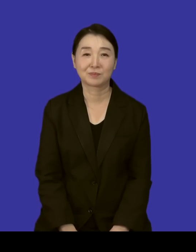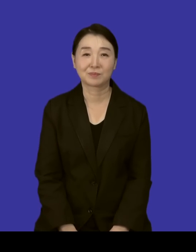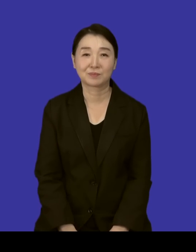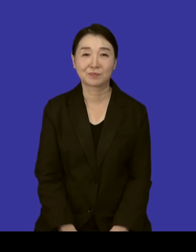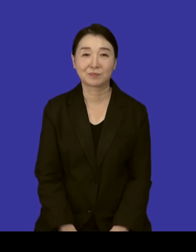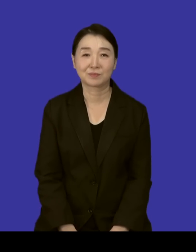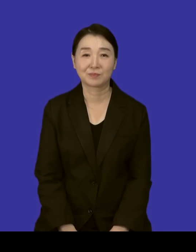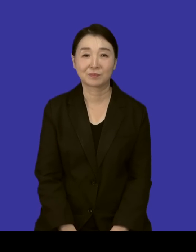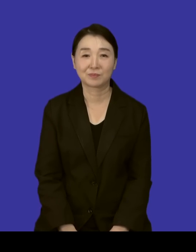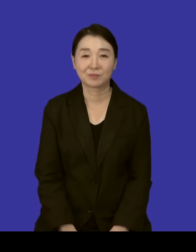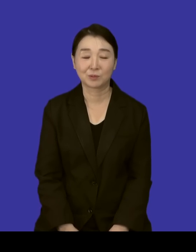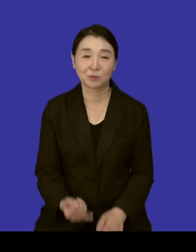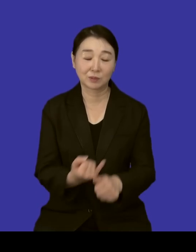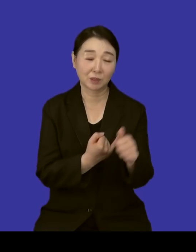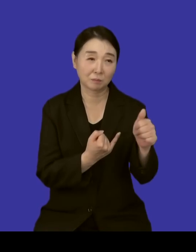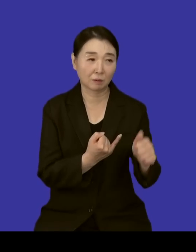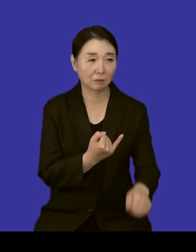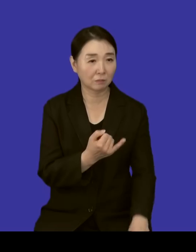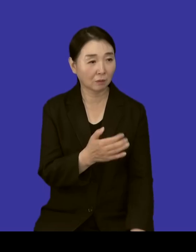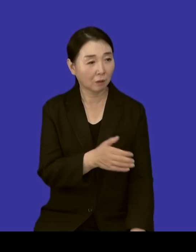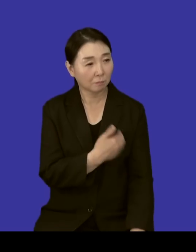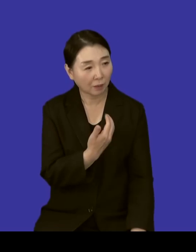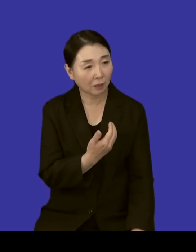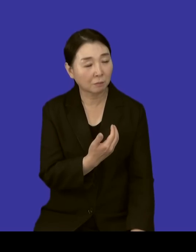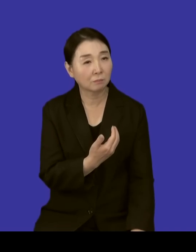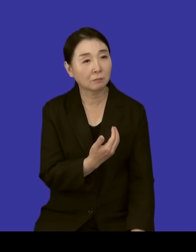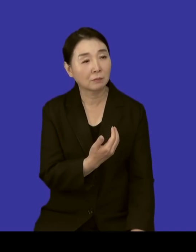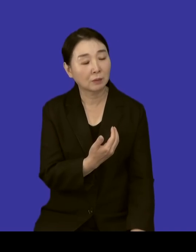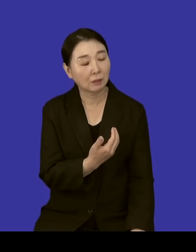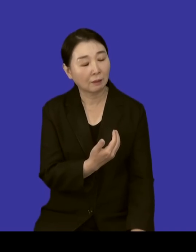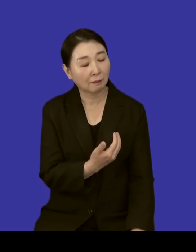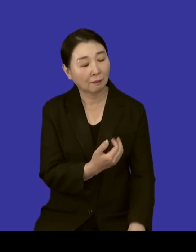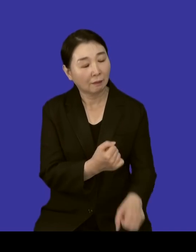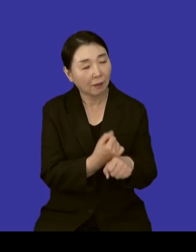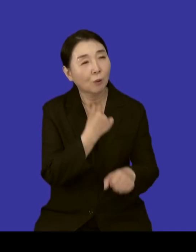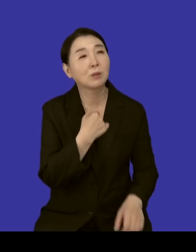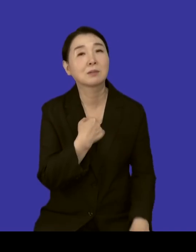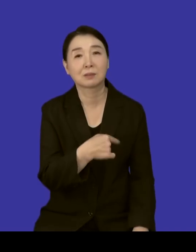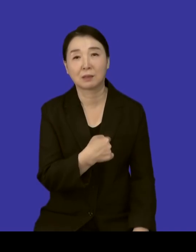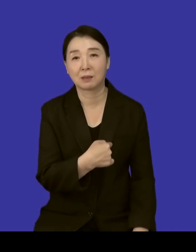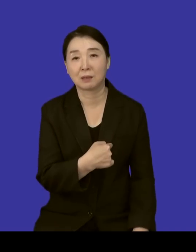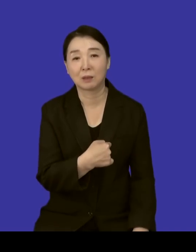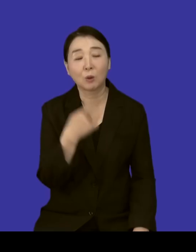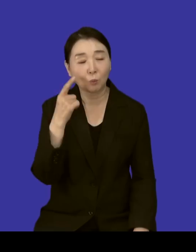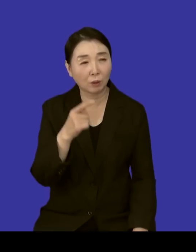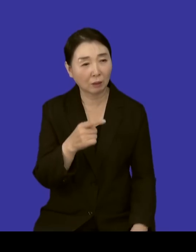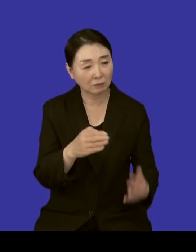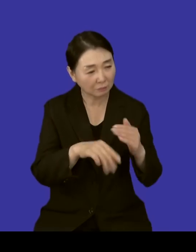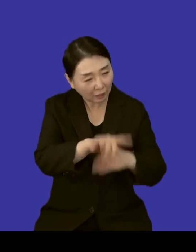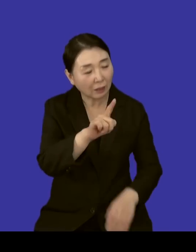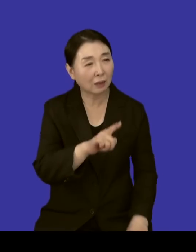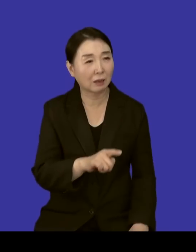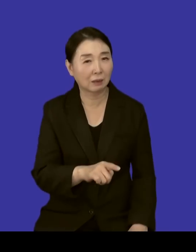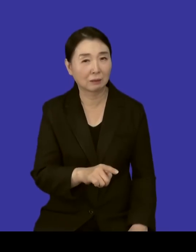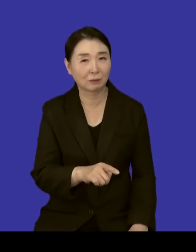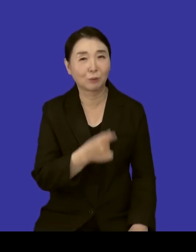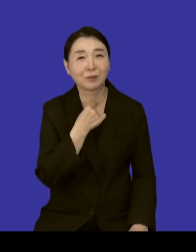오죽하면은 우리 남편이 바람 좀 폈으면 좋겠다 이 생각을 했을 지경이에요. 좀 나갔으면 좋겠어.